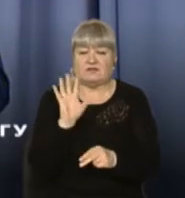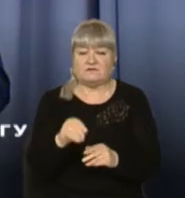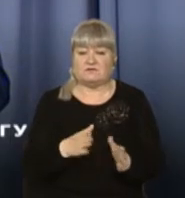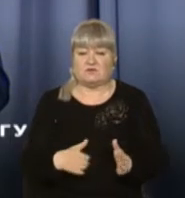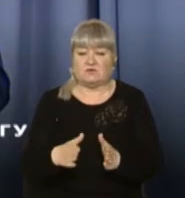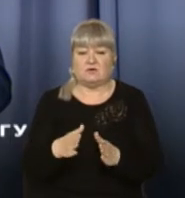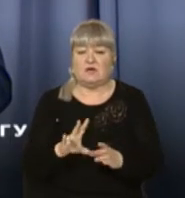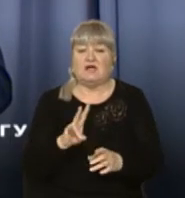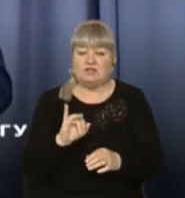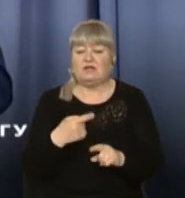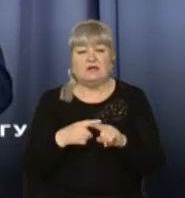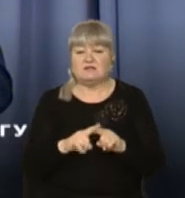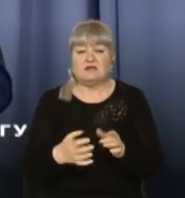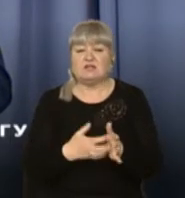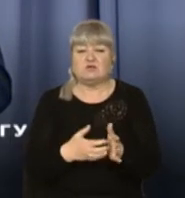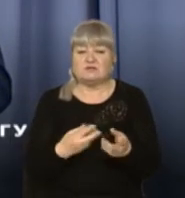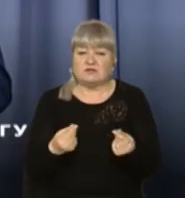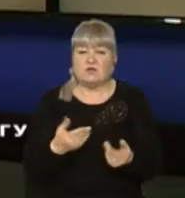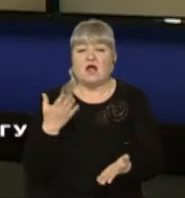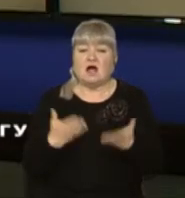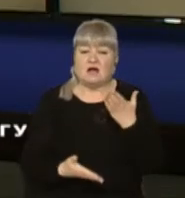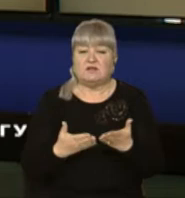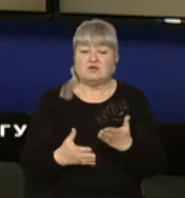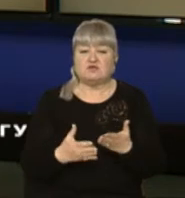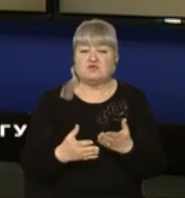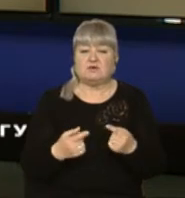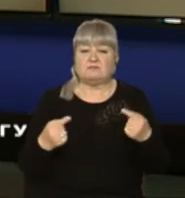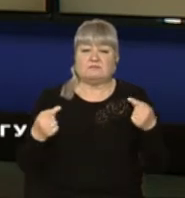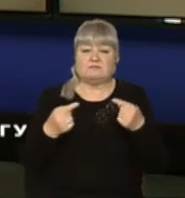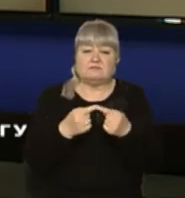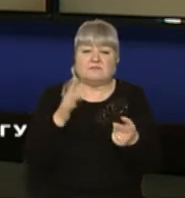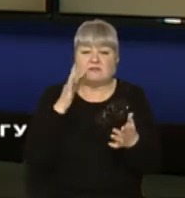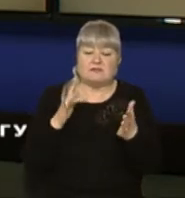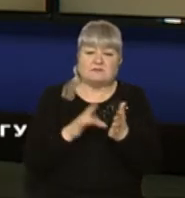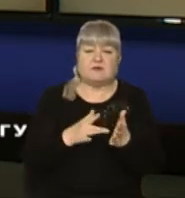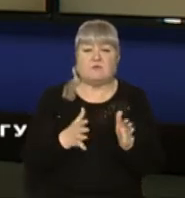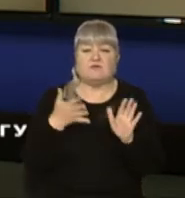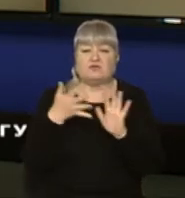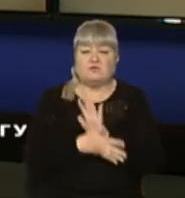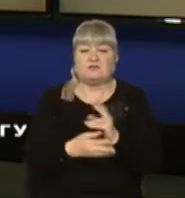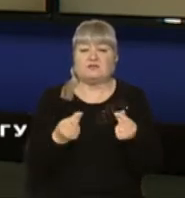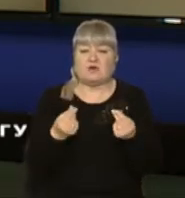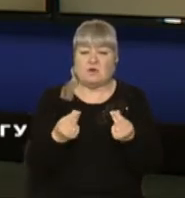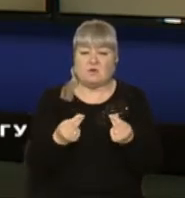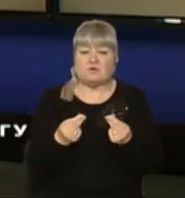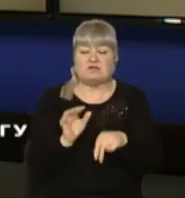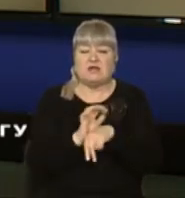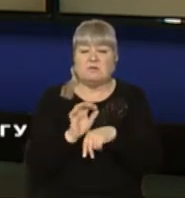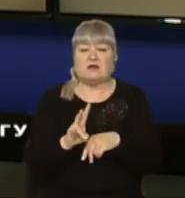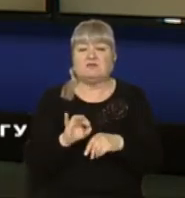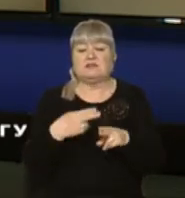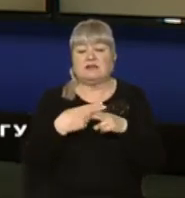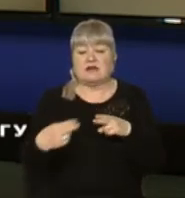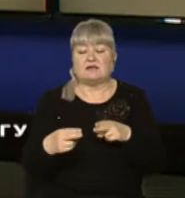це недостатньо коштів, але якщо б взяти, витратити цілеспрямовано і відповідні кошти спрямувати на якісний ремонт доріг,